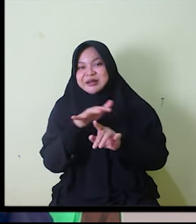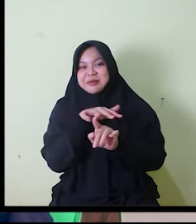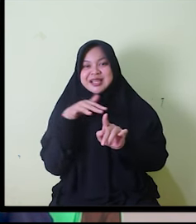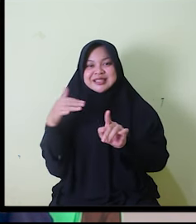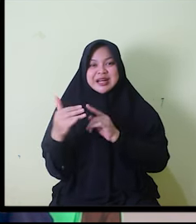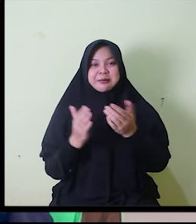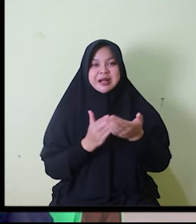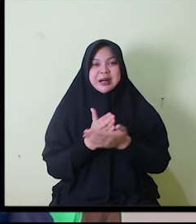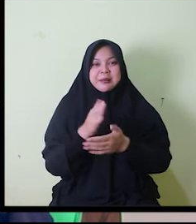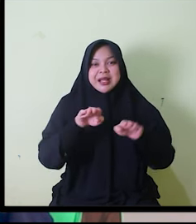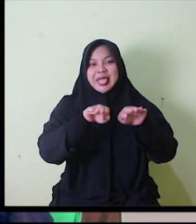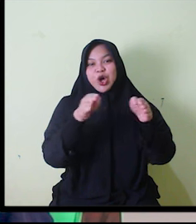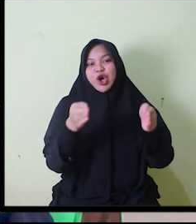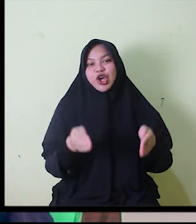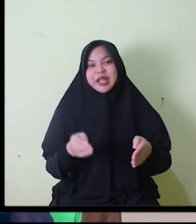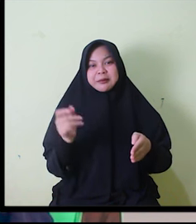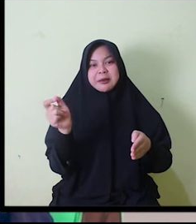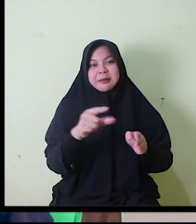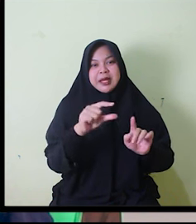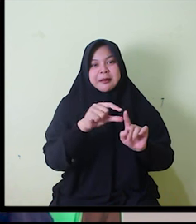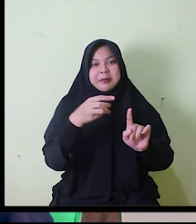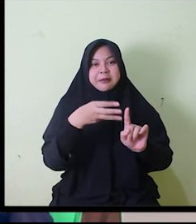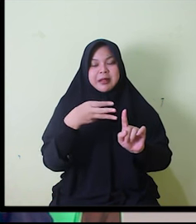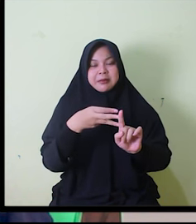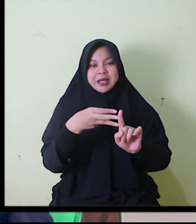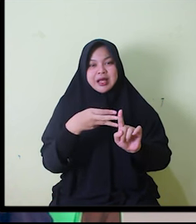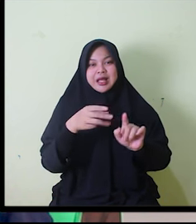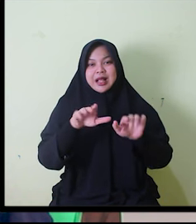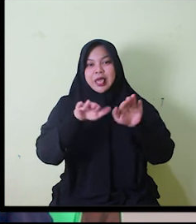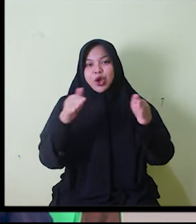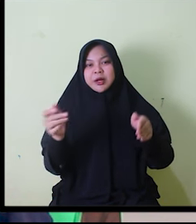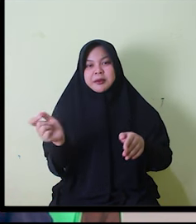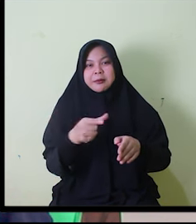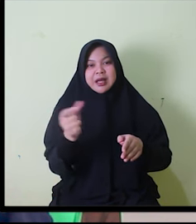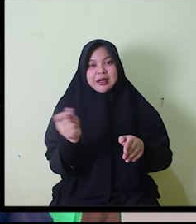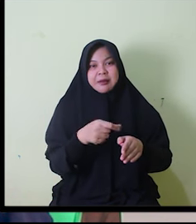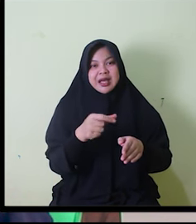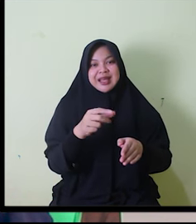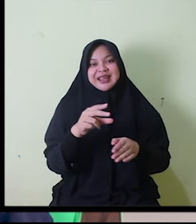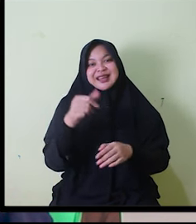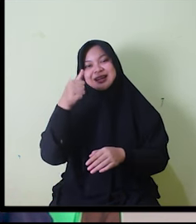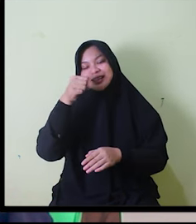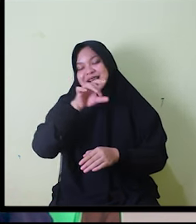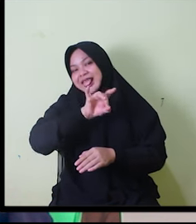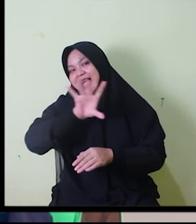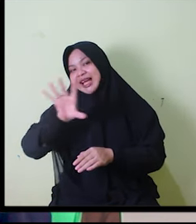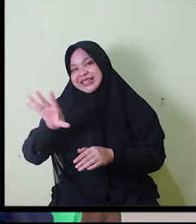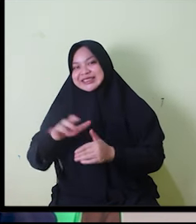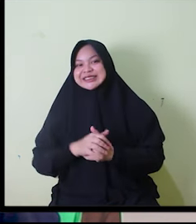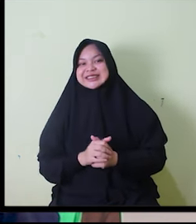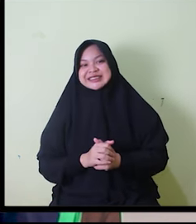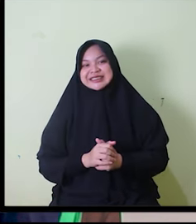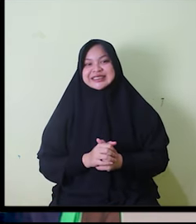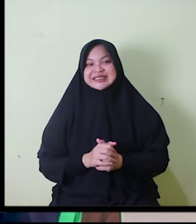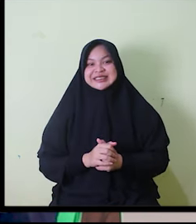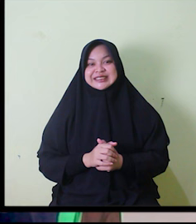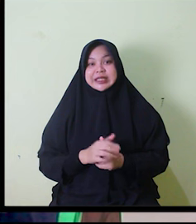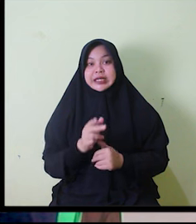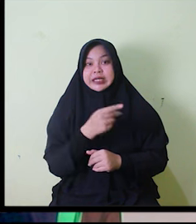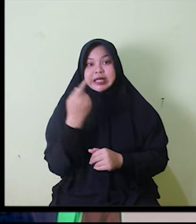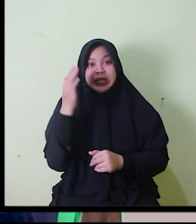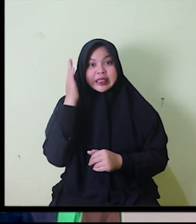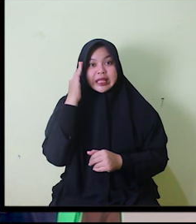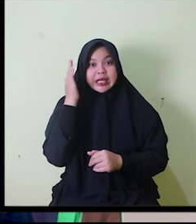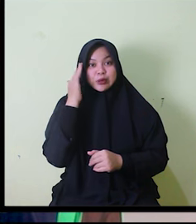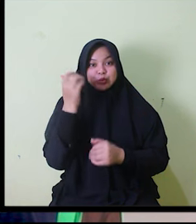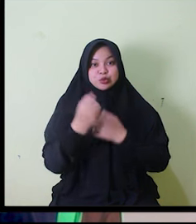melalui loket pembayaran PBB melalu loket pembayaran-pembayaran rekening-rekening yang lainnya I kita tahu Mbak Lulu bahwasanya usaha